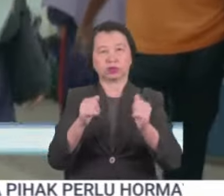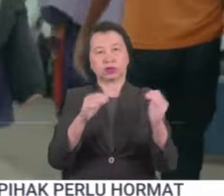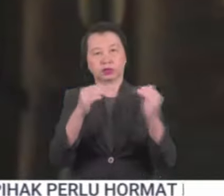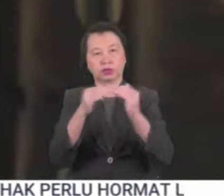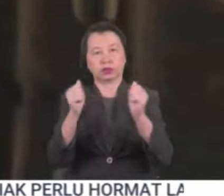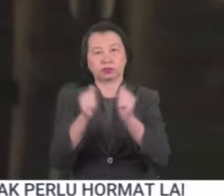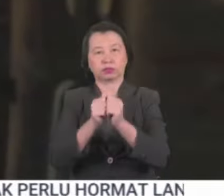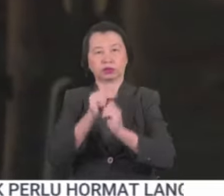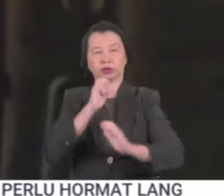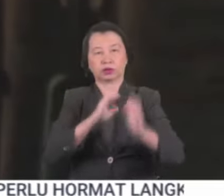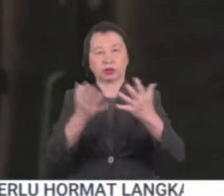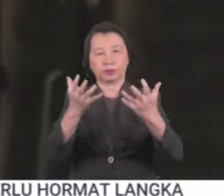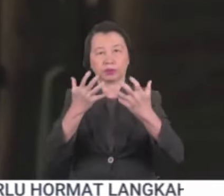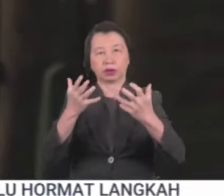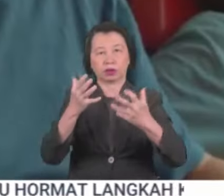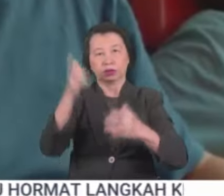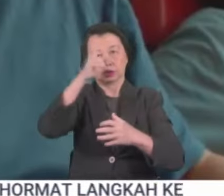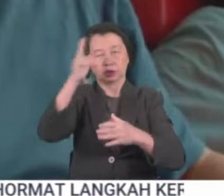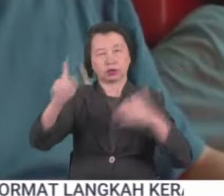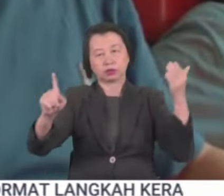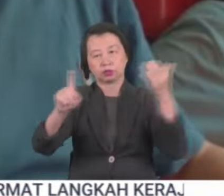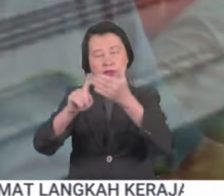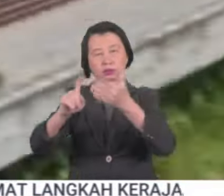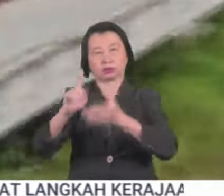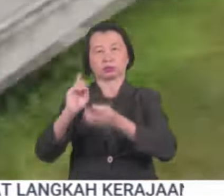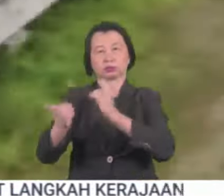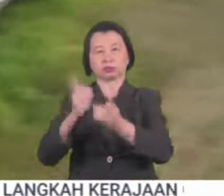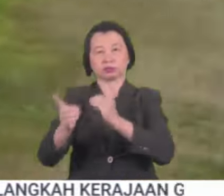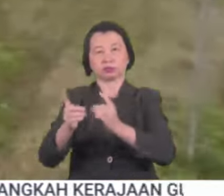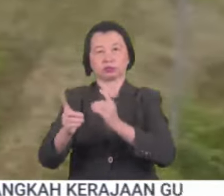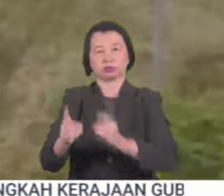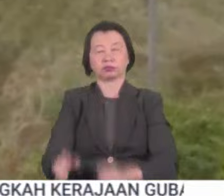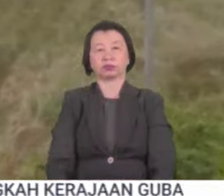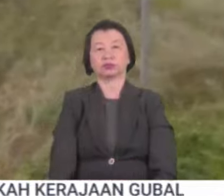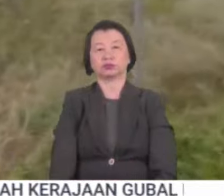selaras dengan aspirasi kerajaan ke arah digitalisasi.